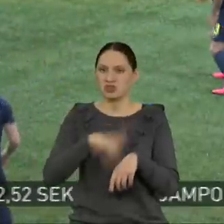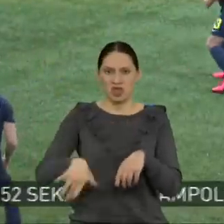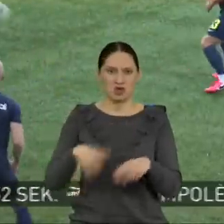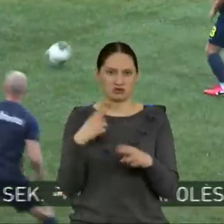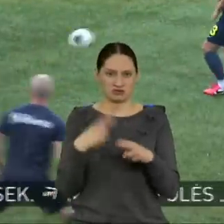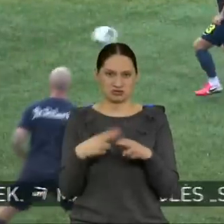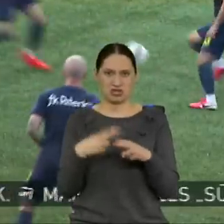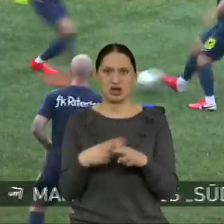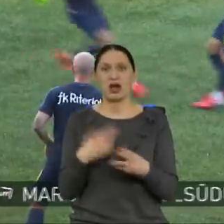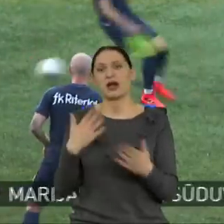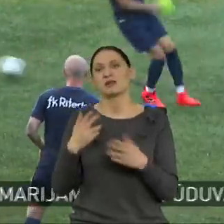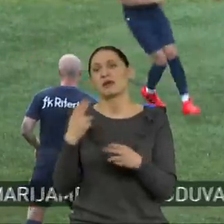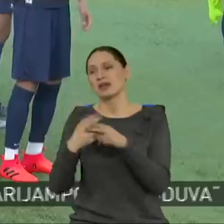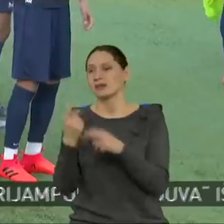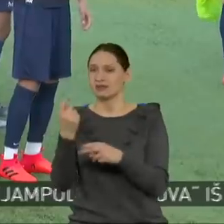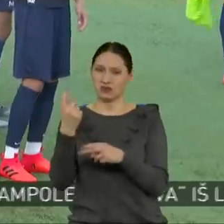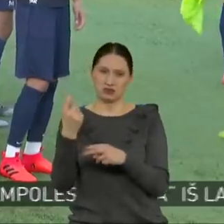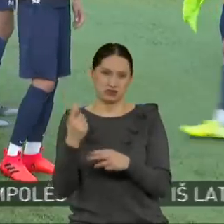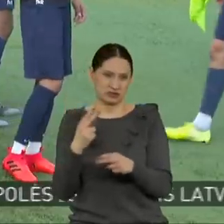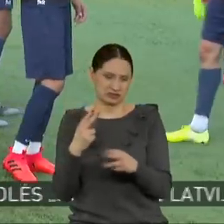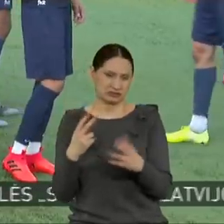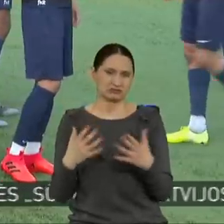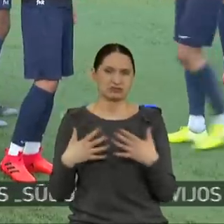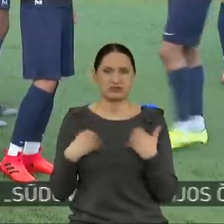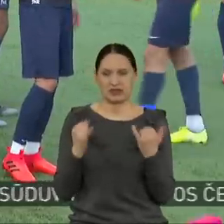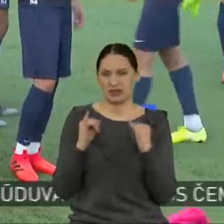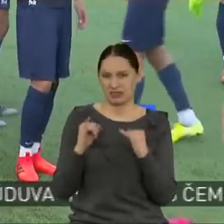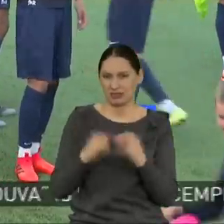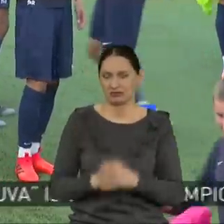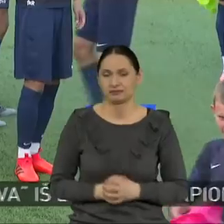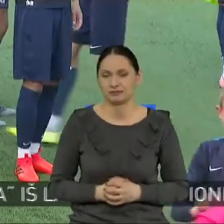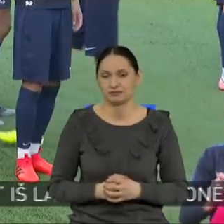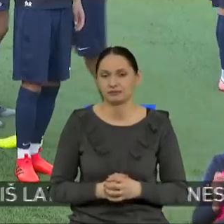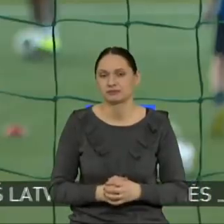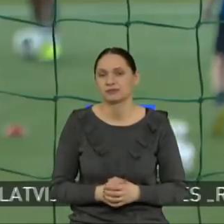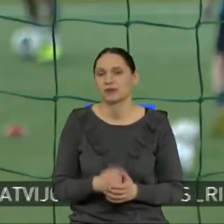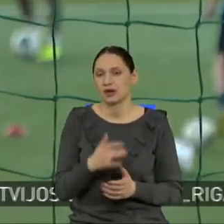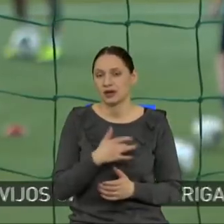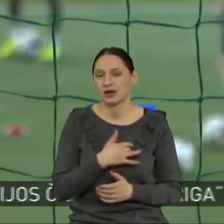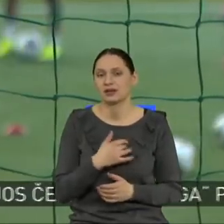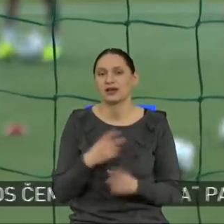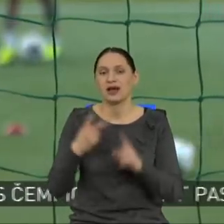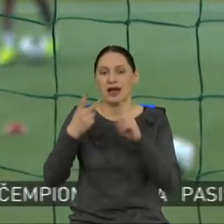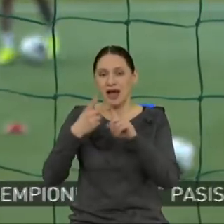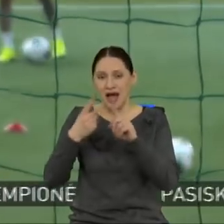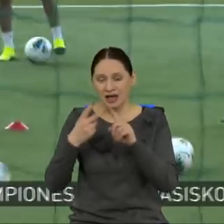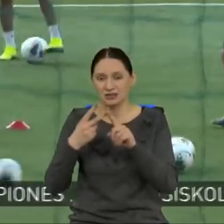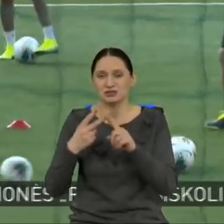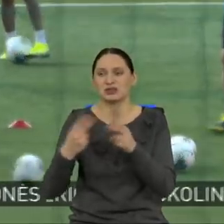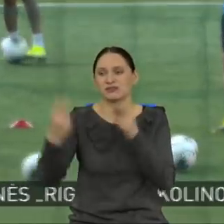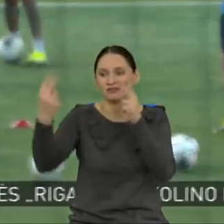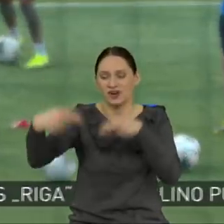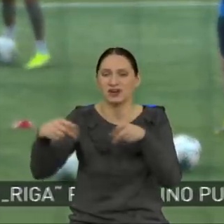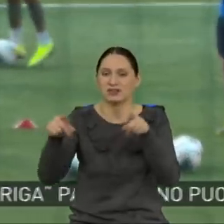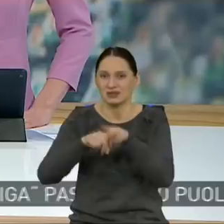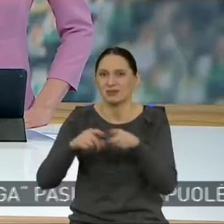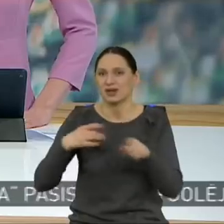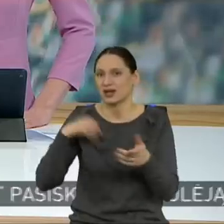arba serga lengva forma. Sostinės klubas greičiausiai turės praleisti ir antrojo A lygos turo rungtynes.